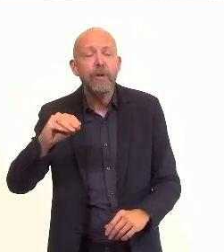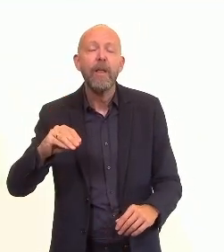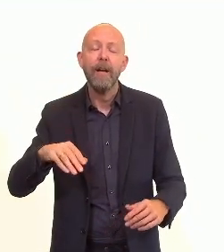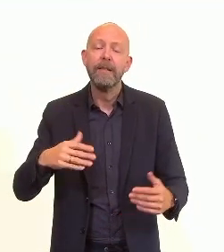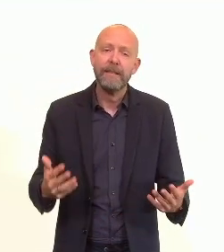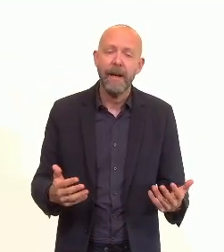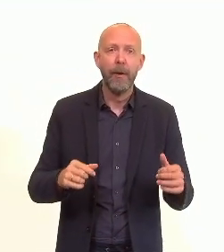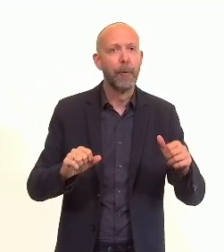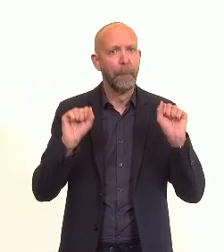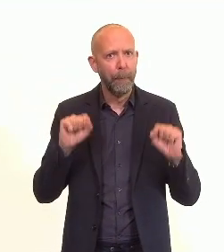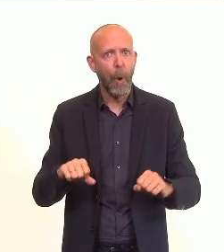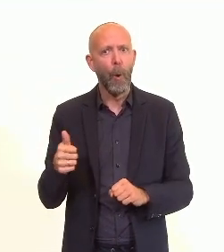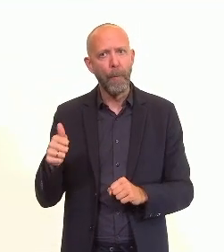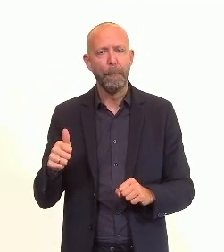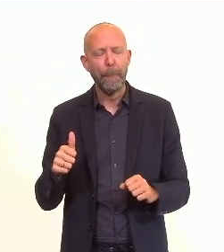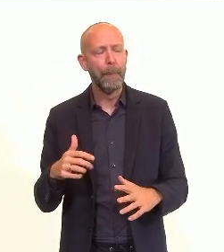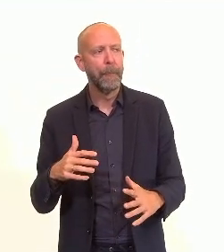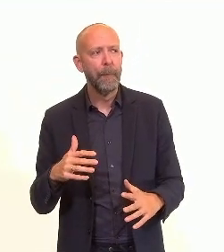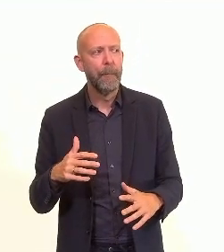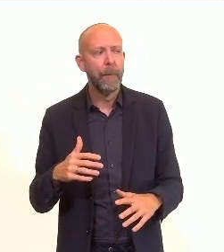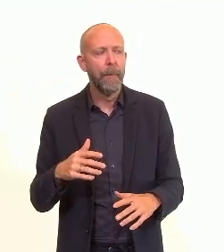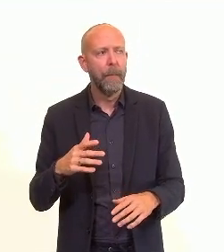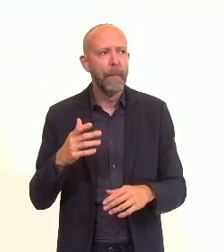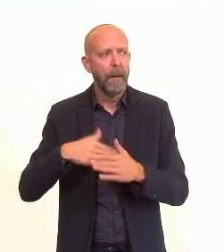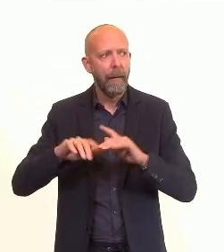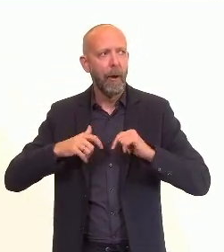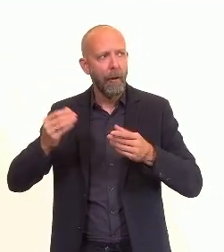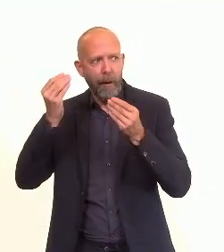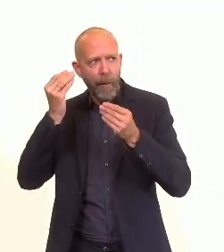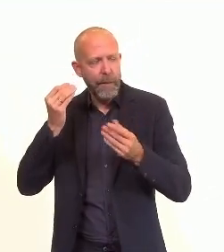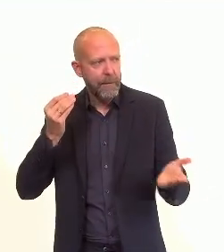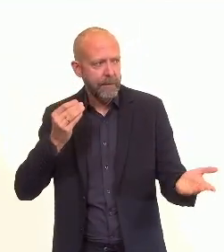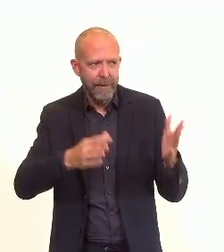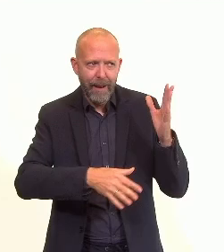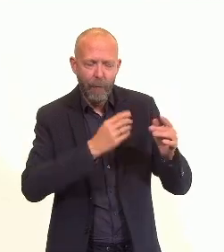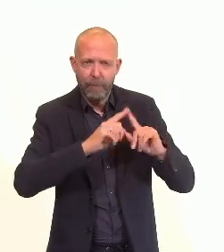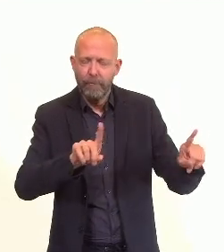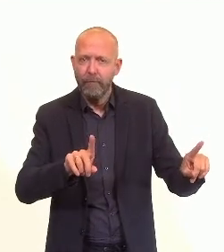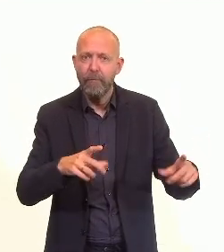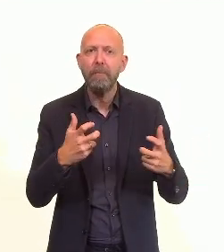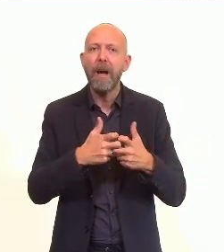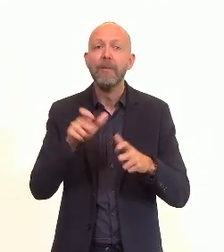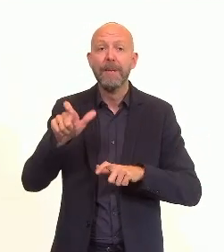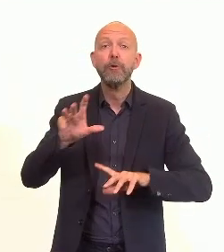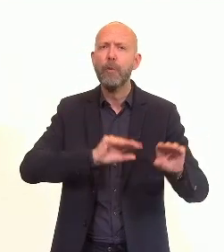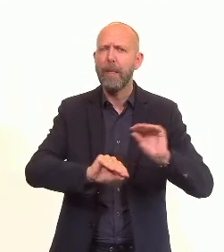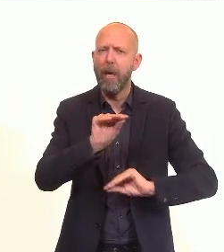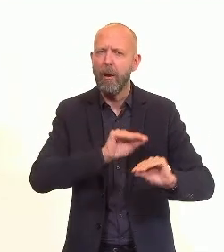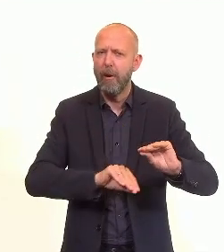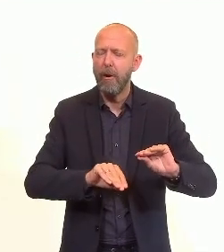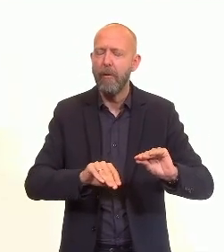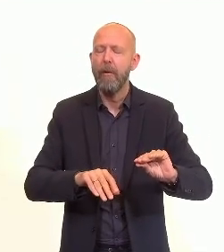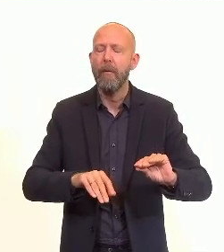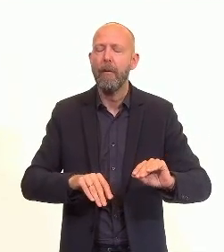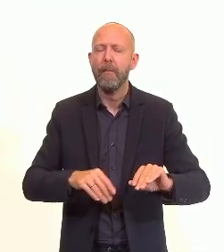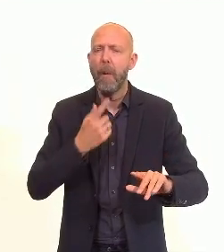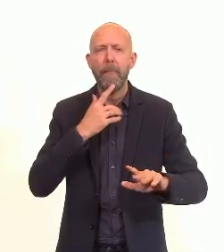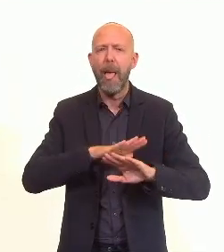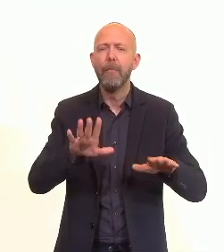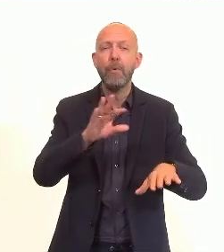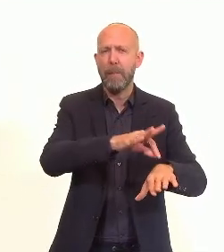de découvrir des choses qu'on n'a pas forcément appris dans les écoles. Je pense notamment aux soignants. On ne va plus parler de